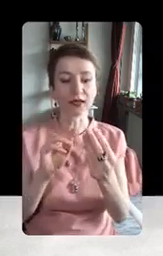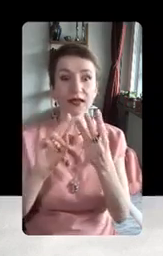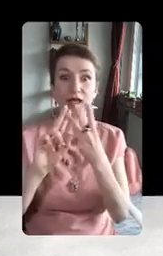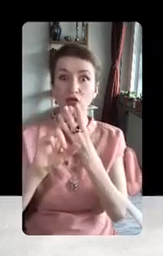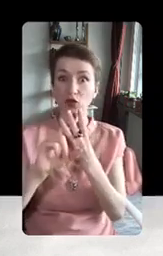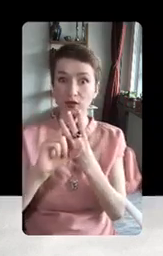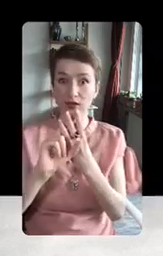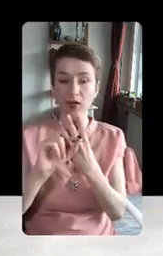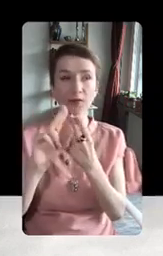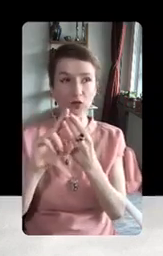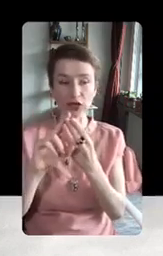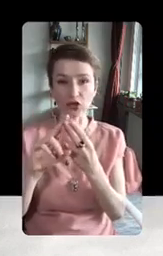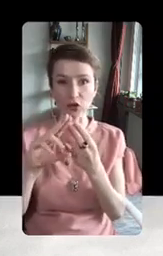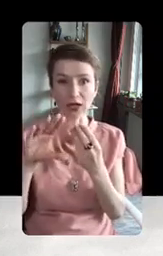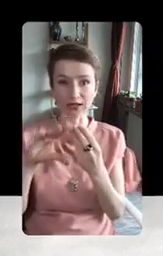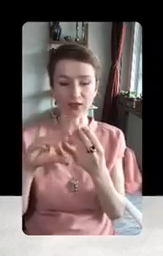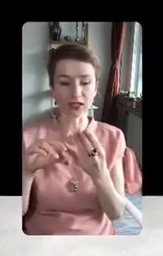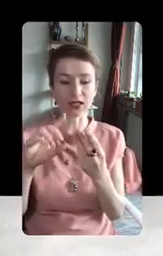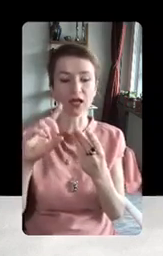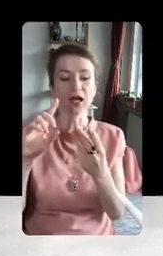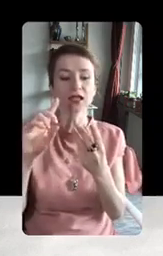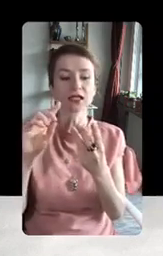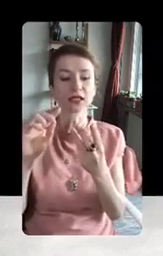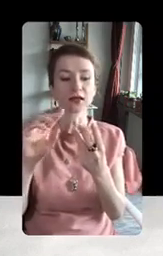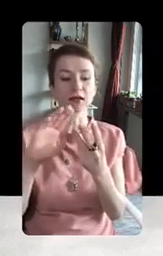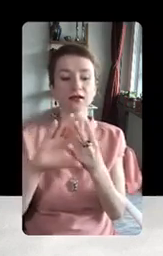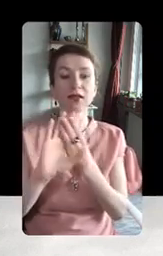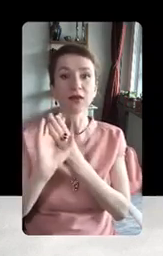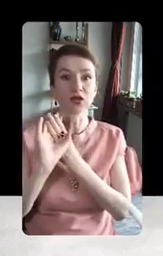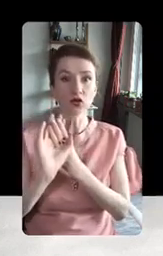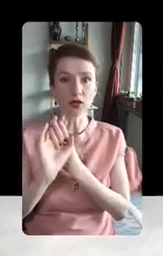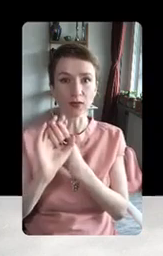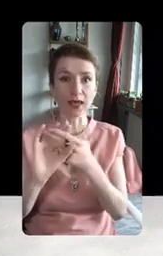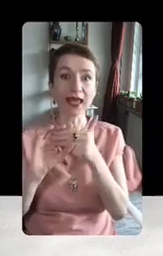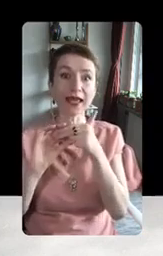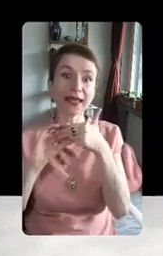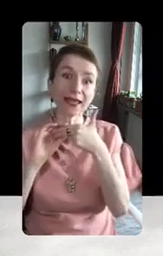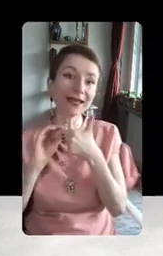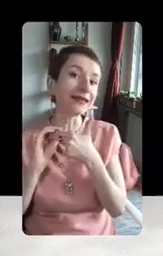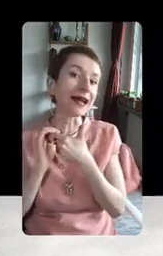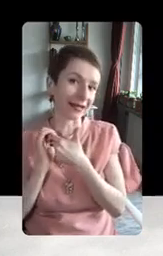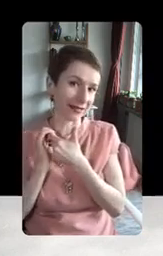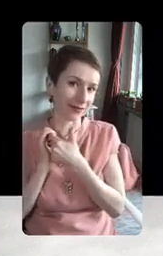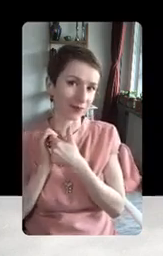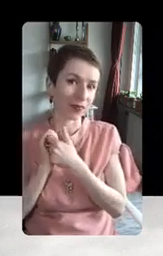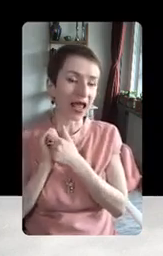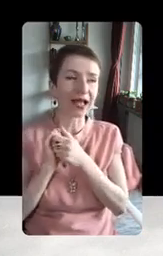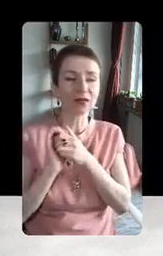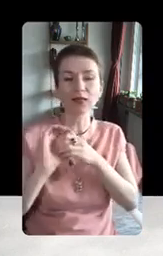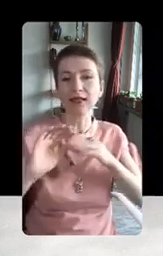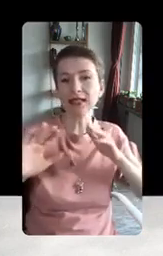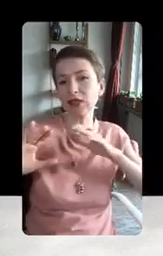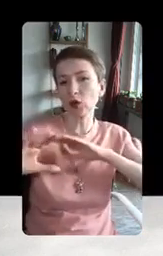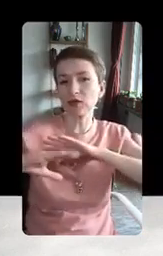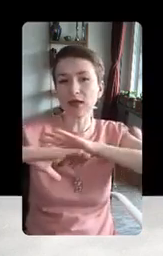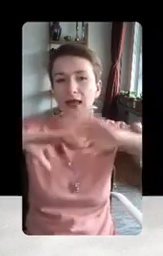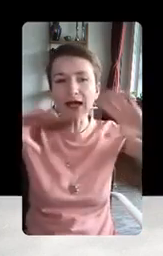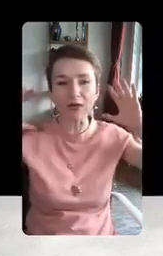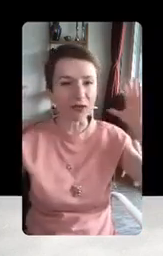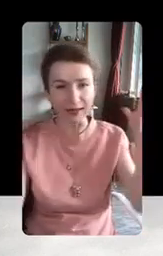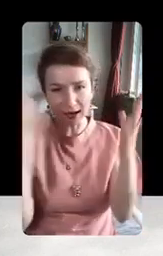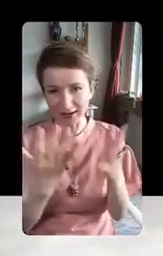у нее было 3 тети, получалось, что Эльза выросла с 3 тетями и дядей. Это был, знаете,